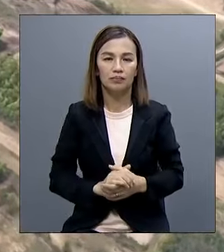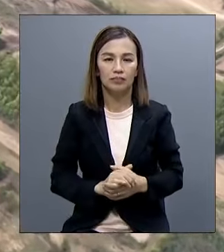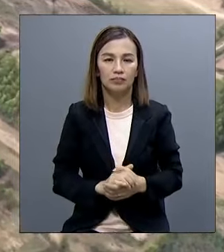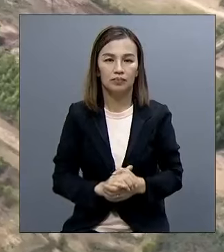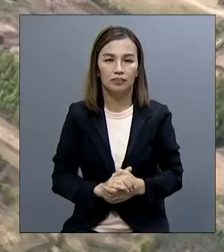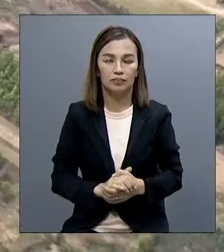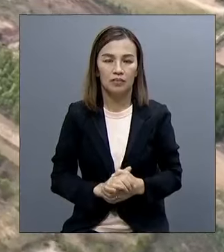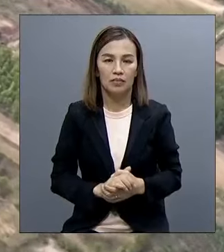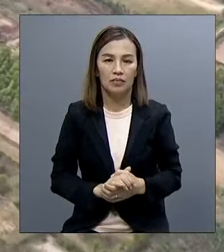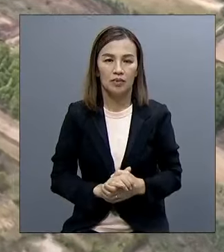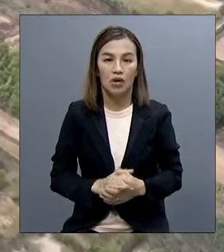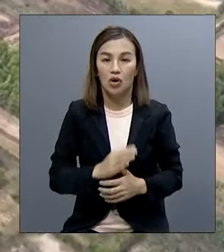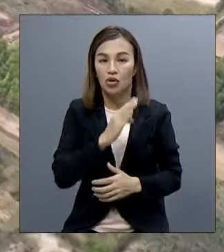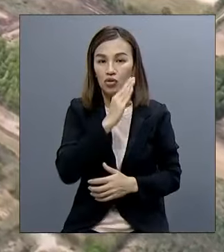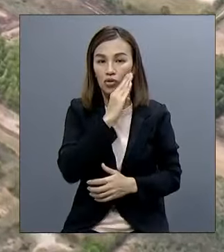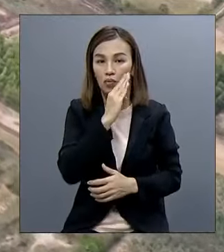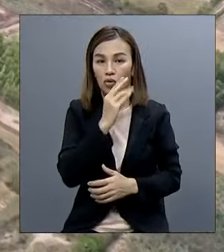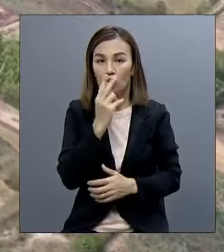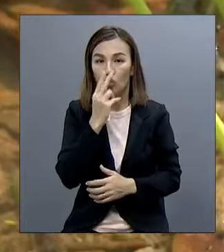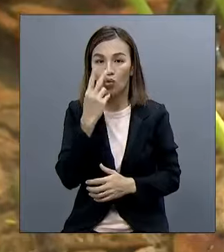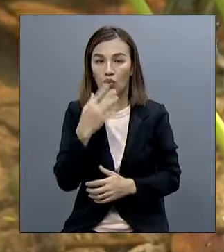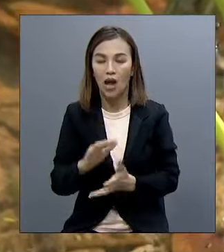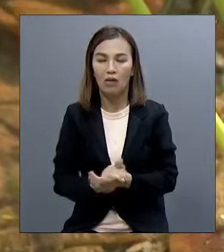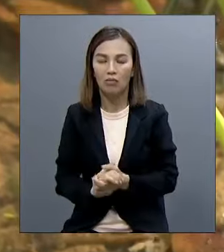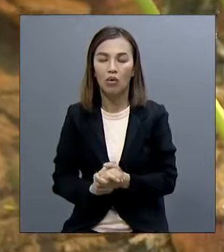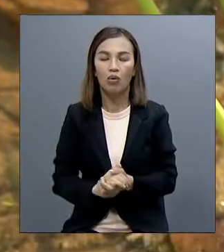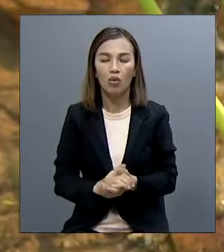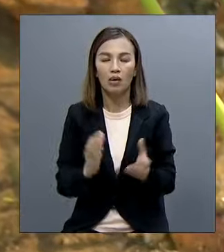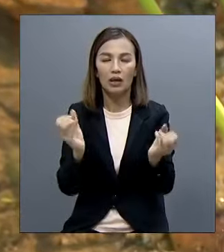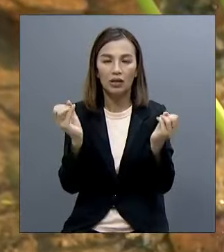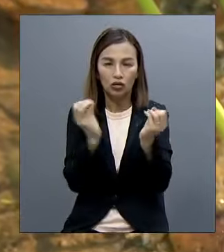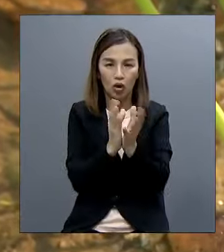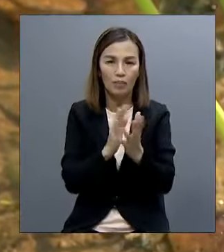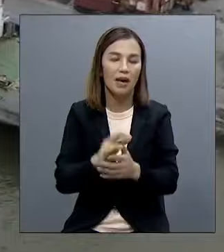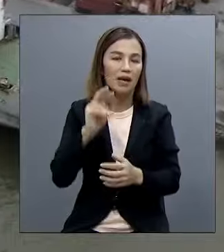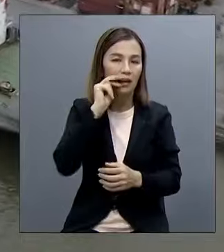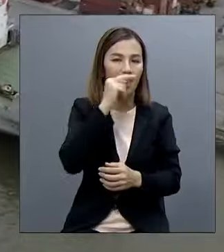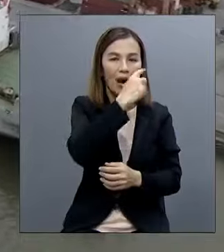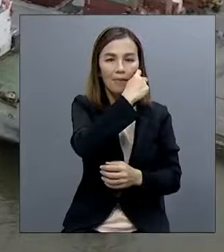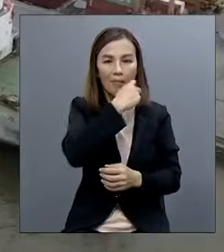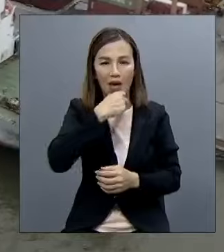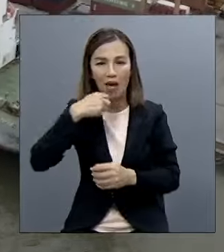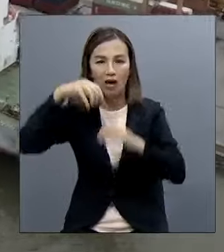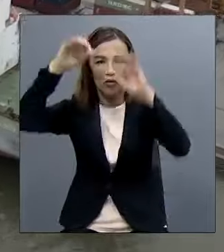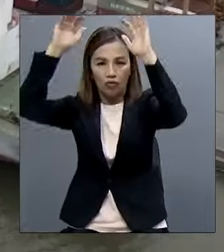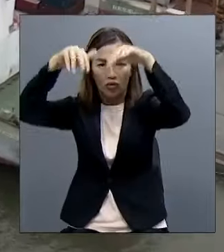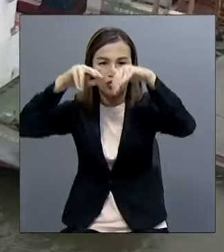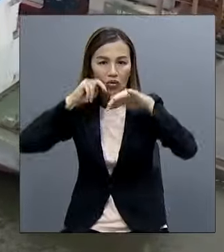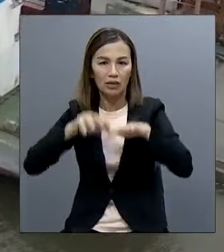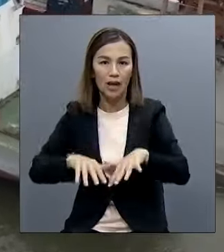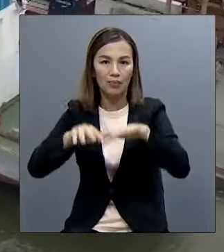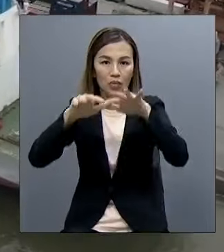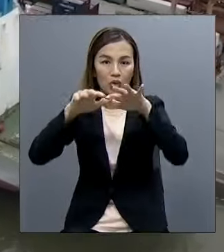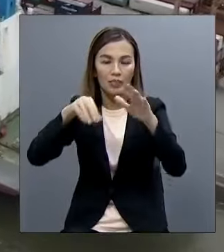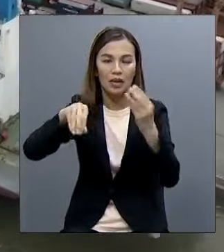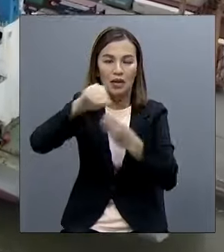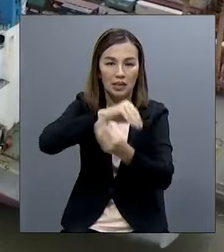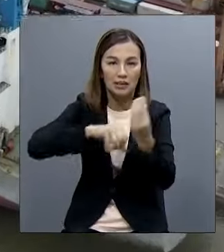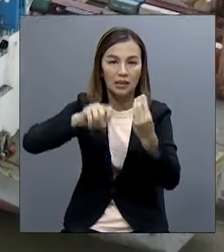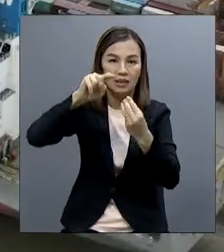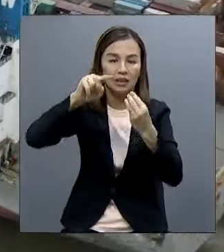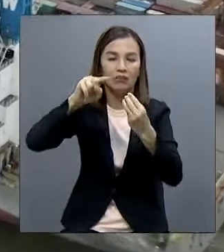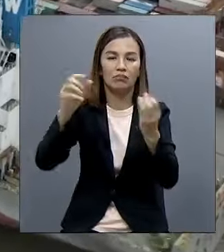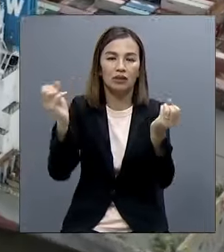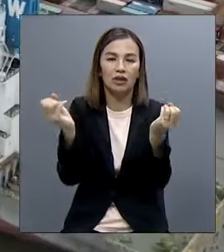ทั้งนี้นะคะถ้าหากว่ารวมผลกระทบทั้งภัยแลงแล้วก็อุทกภัยตลอดทั้งปีเข้าด้วยกันนะคะจะกระทบภาพรวมเศรษฐกิจให้ขยายตัวลดลงร้อย